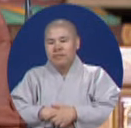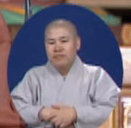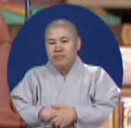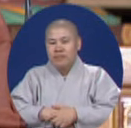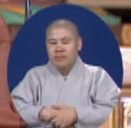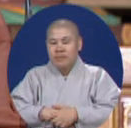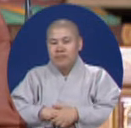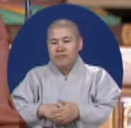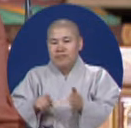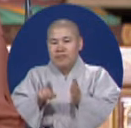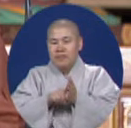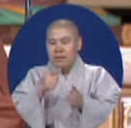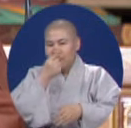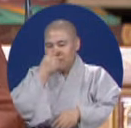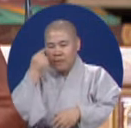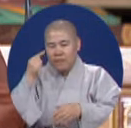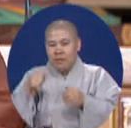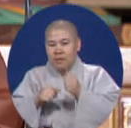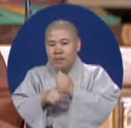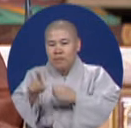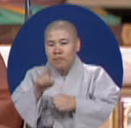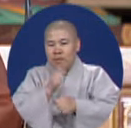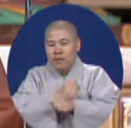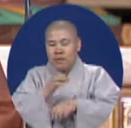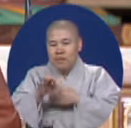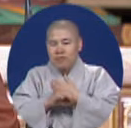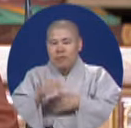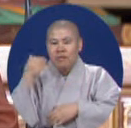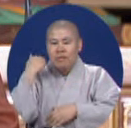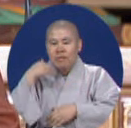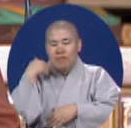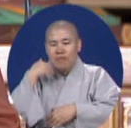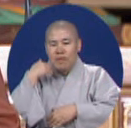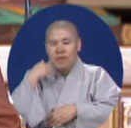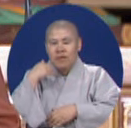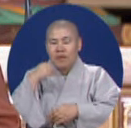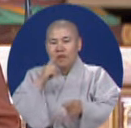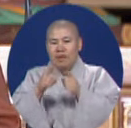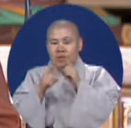이 신정이라는 건 뭐냐면 누가 그런 얘기를 해요.